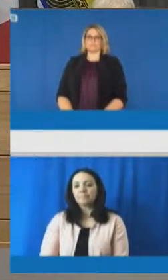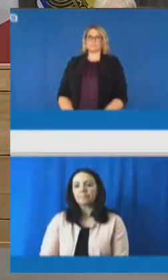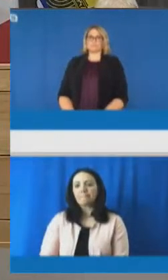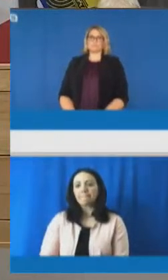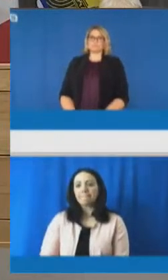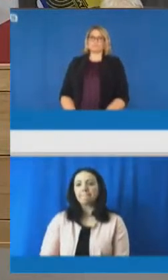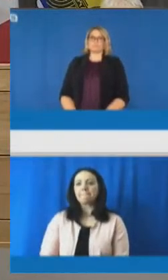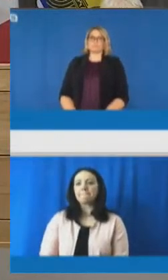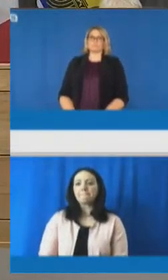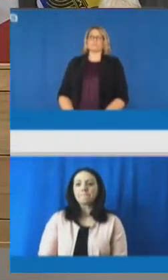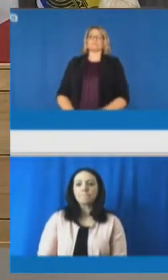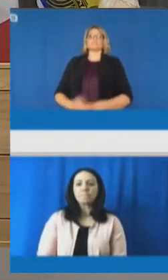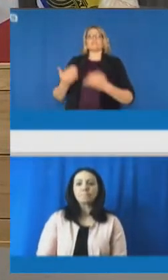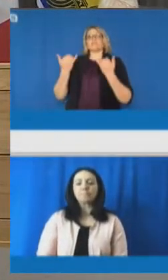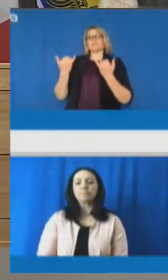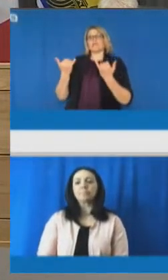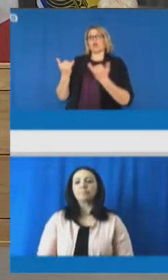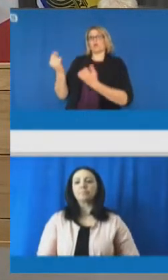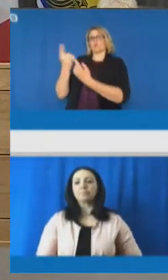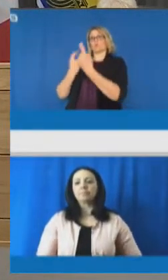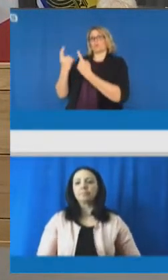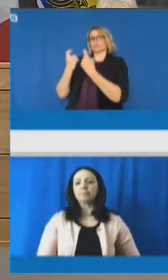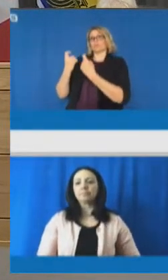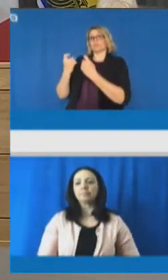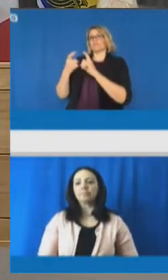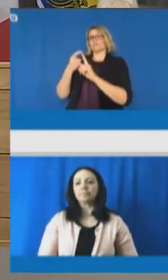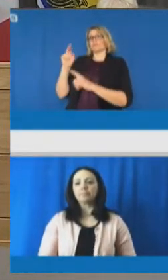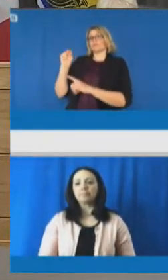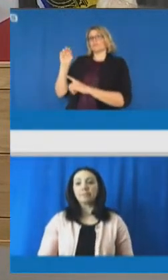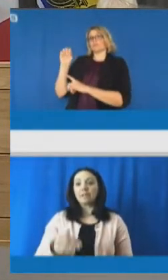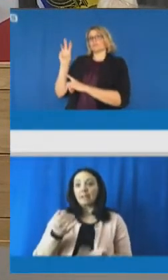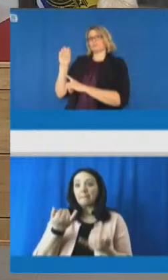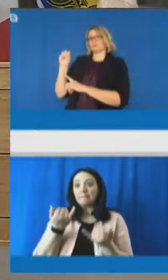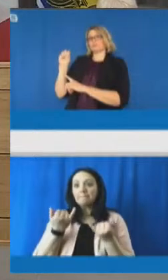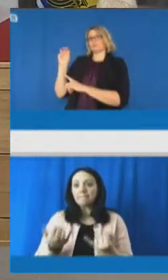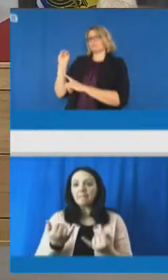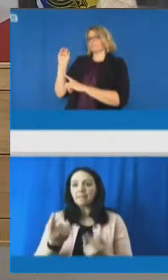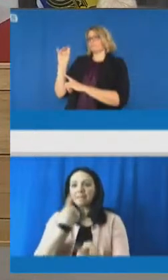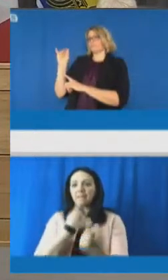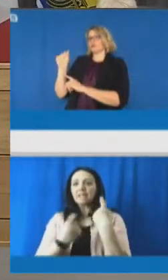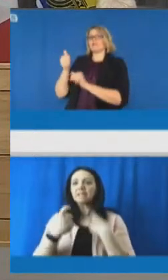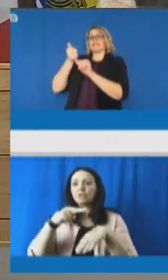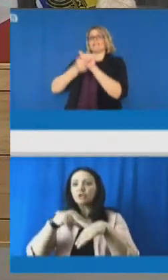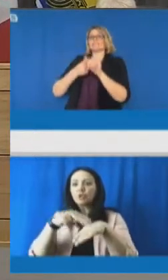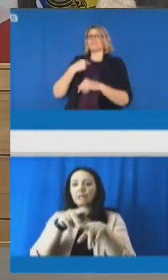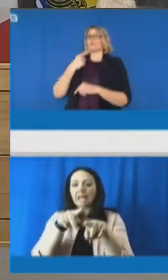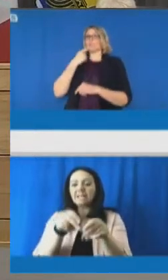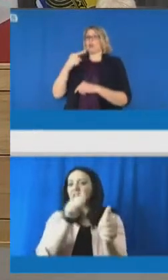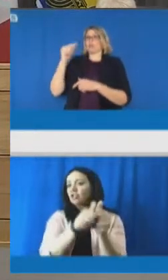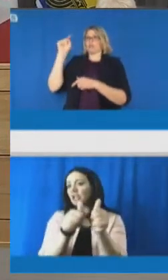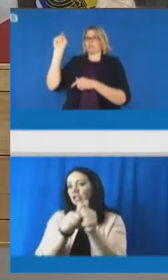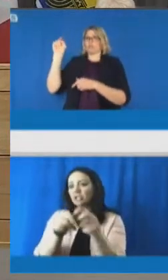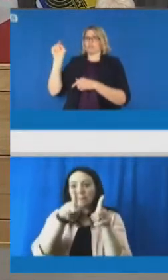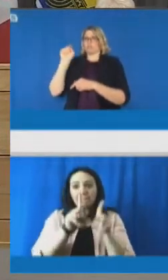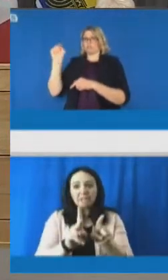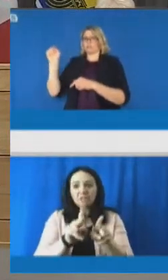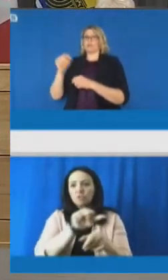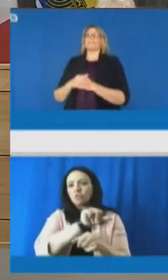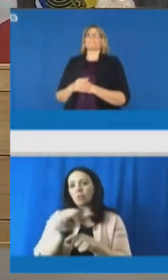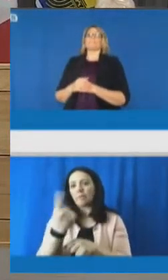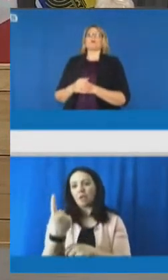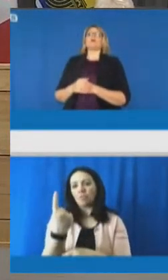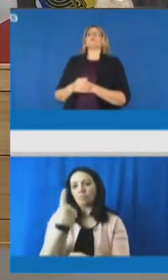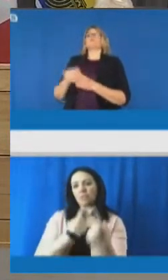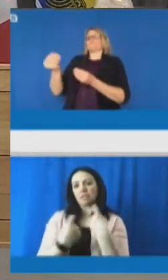Nous allons maintenant procéder aux questions des journalistes. Vous avez le droit de poser vos questions dans la langue officielle de